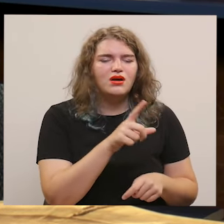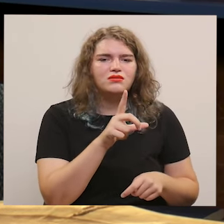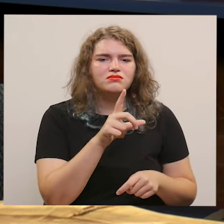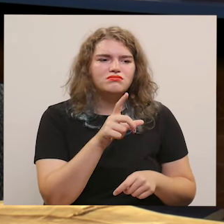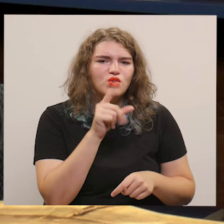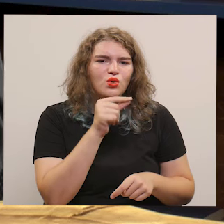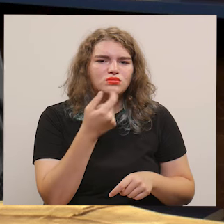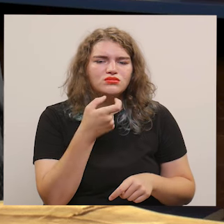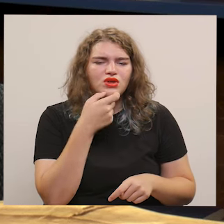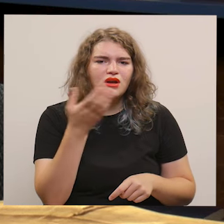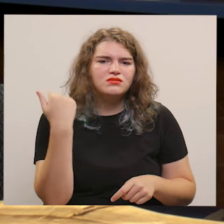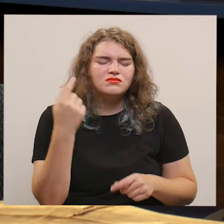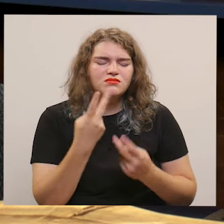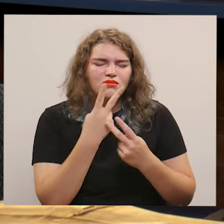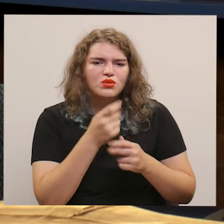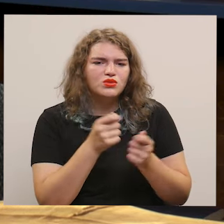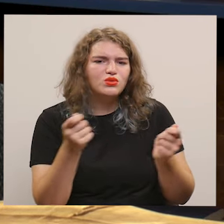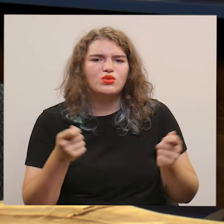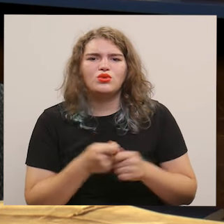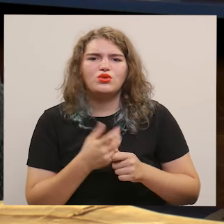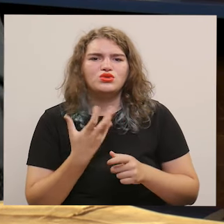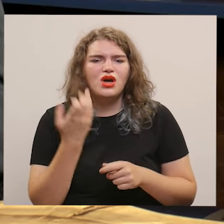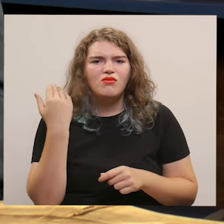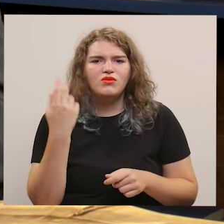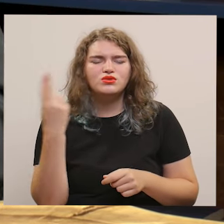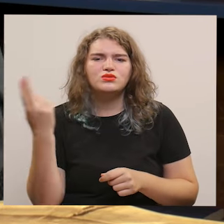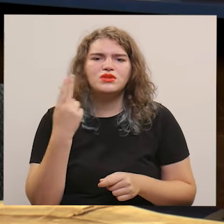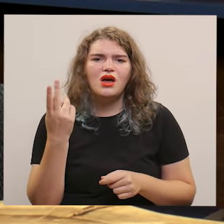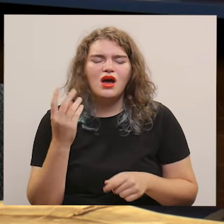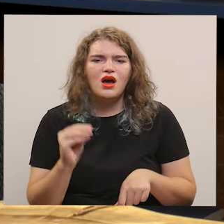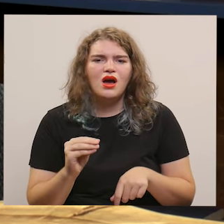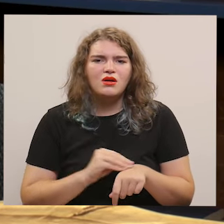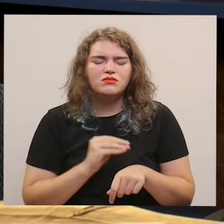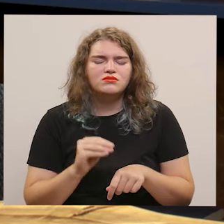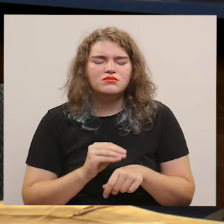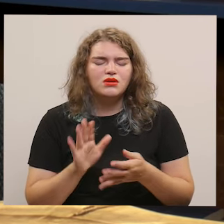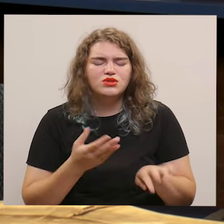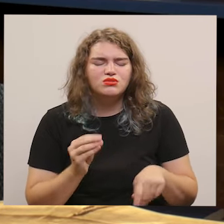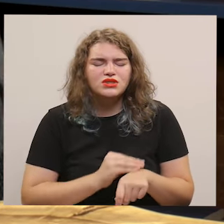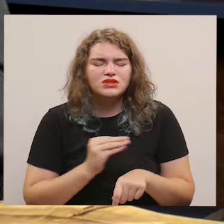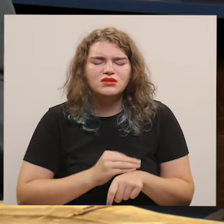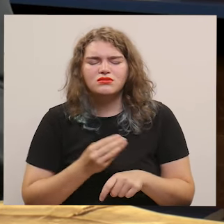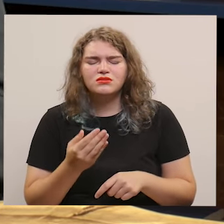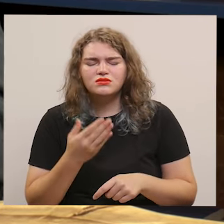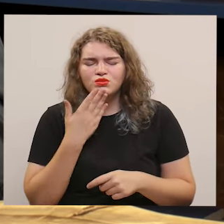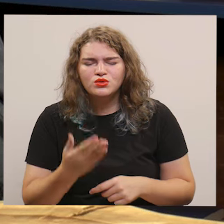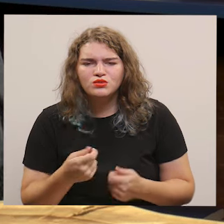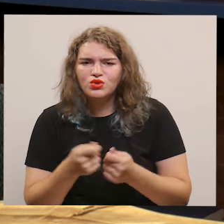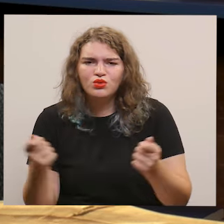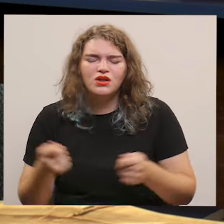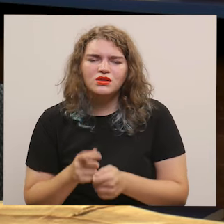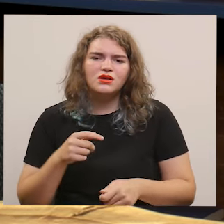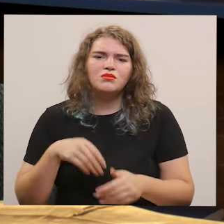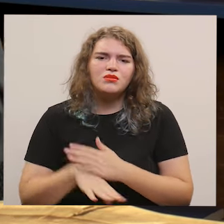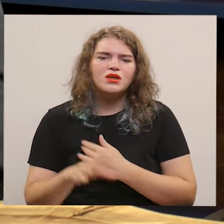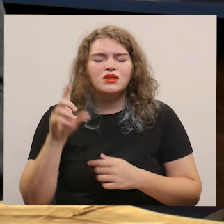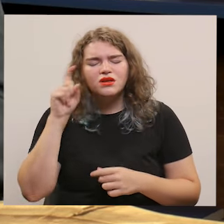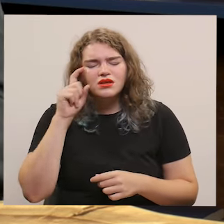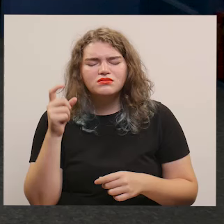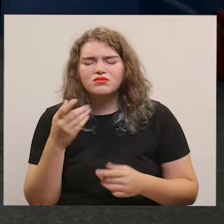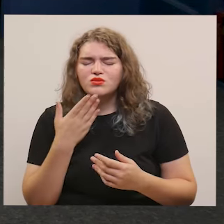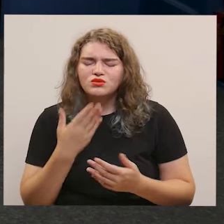toate binecuvântările, uitându-mă în spate la tot ceea ce a fost Dumnezeu, am început instinctiv să-i mulțumesc lui Dumnezeu. Doamne, îți mulțumesc prin credință că Tu